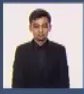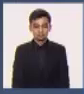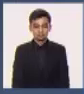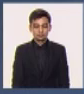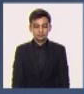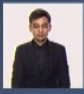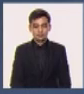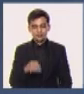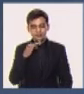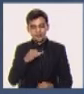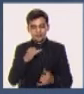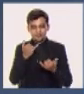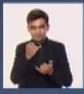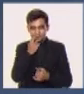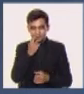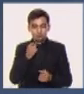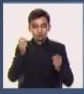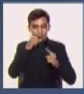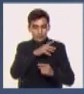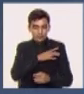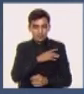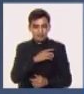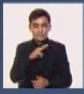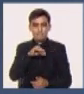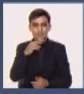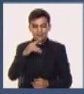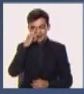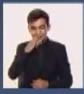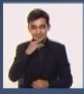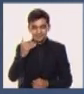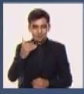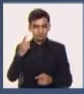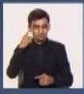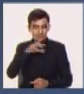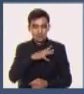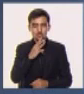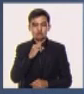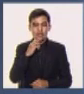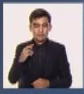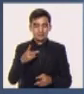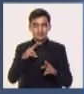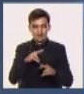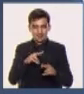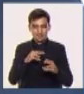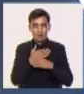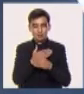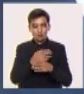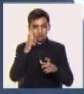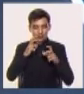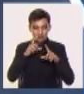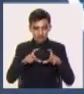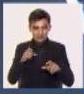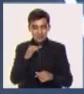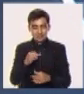И буквально только что стало известно, что МИД Казахстана организовал оперативный штаб для координации и помощи студентам,